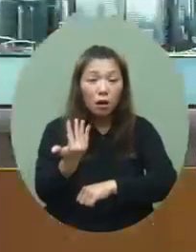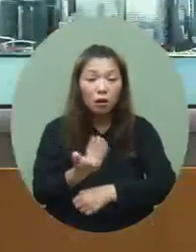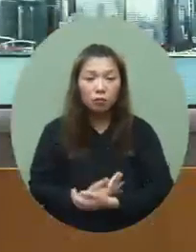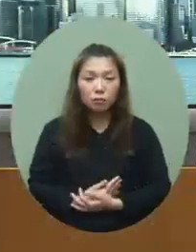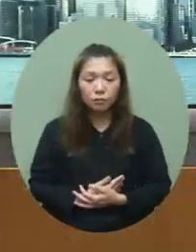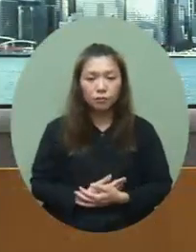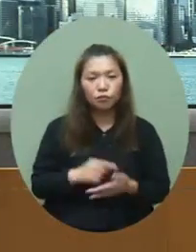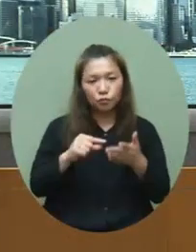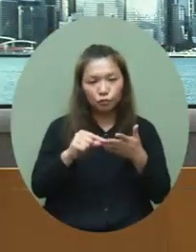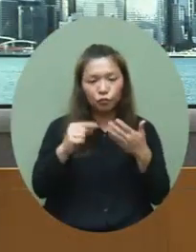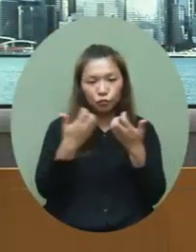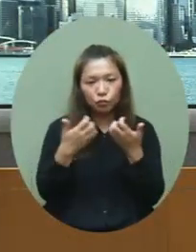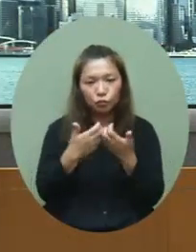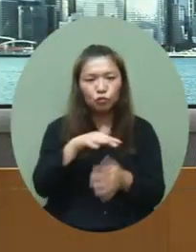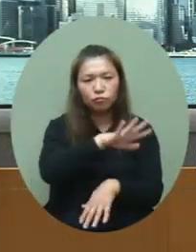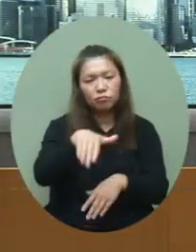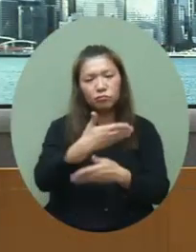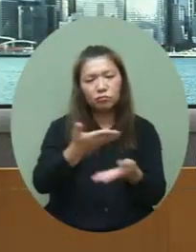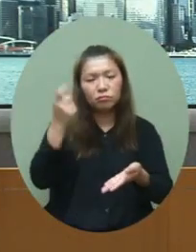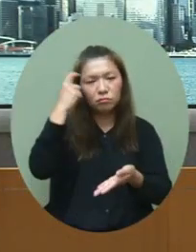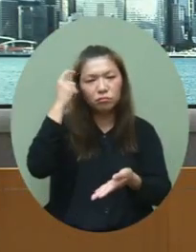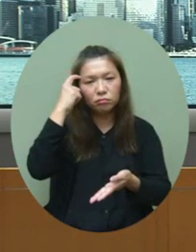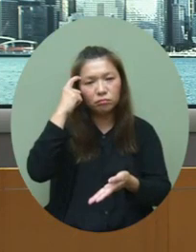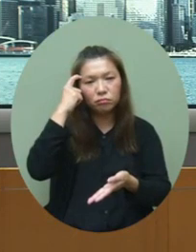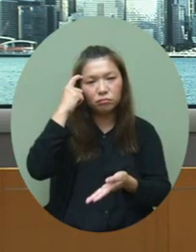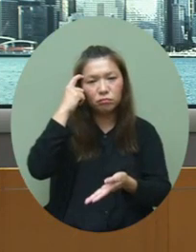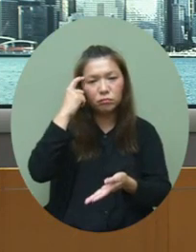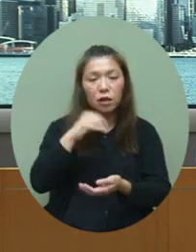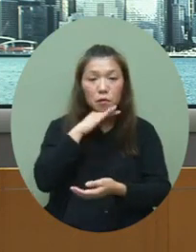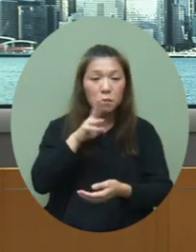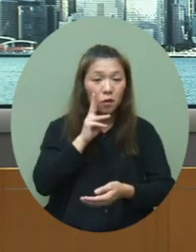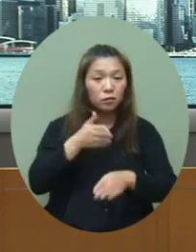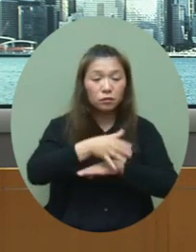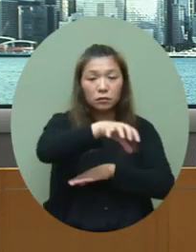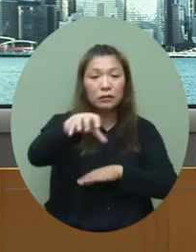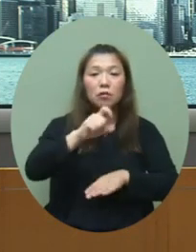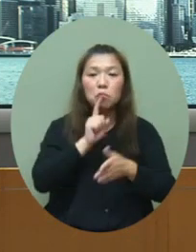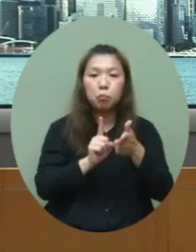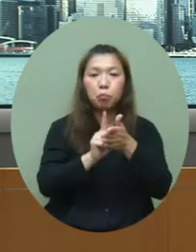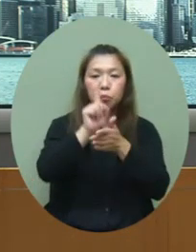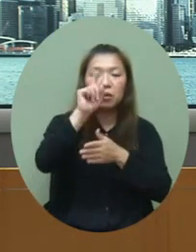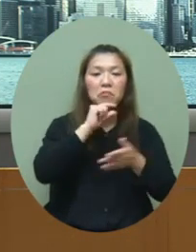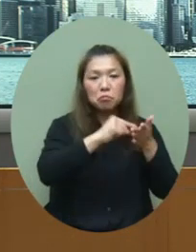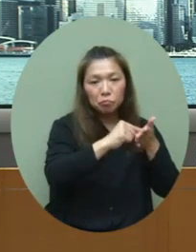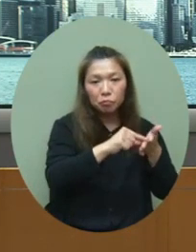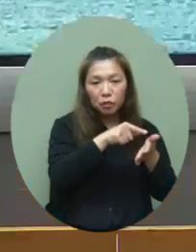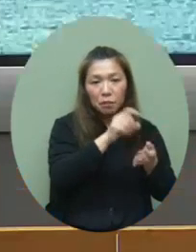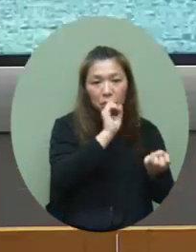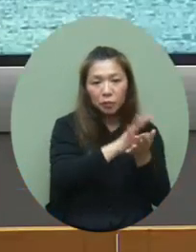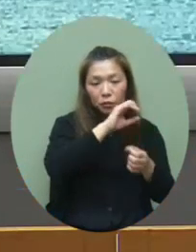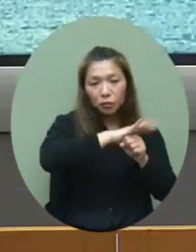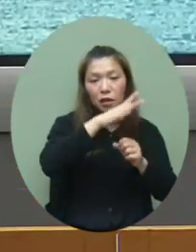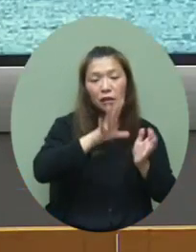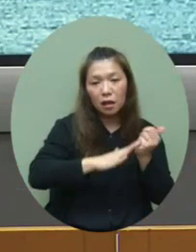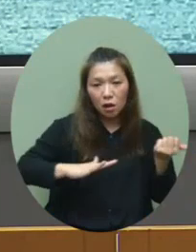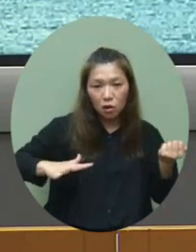我諗院舍嘅數字大家都會見到，其實即係當社區個數字上升嗰時咧，院舍嘅上即係嗰啲影